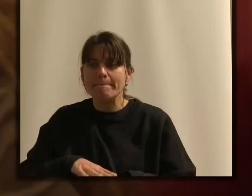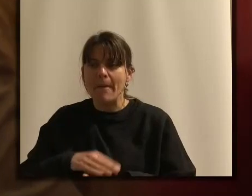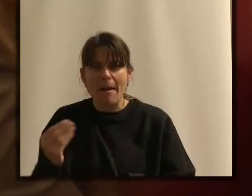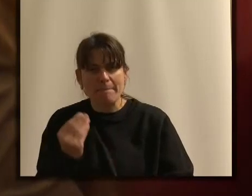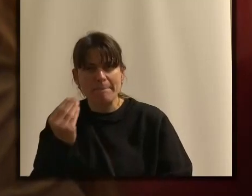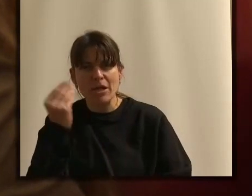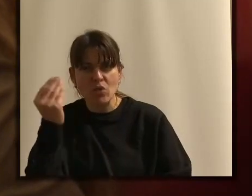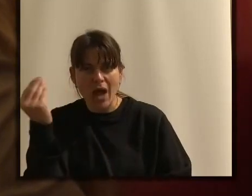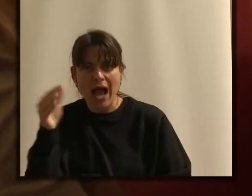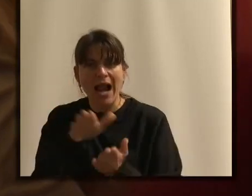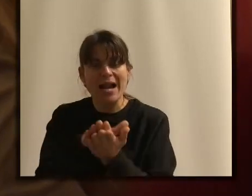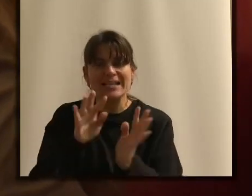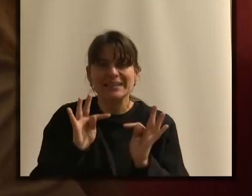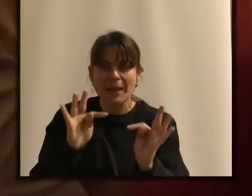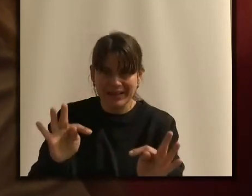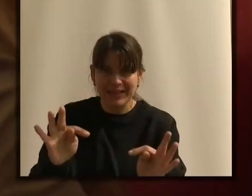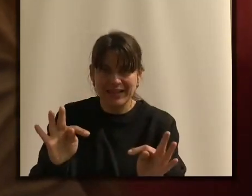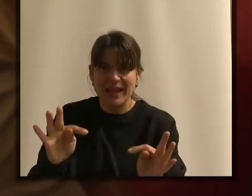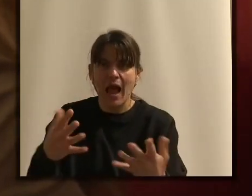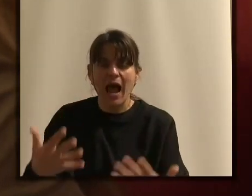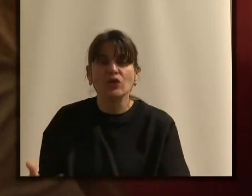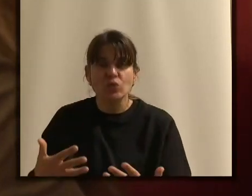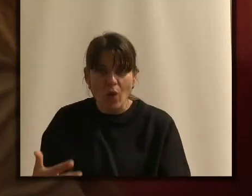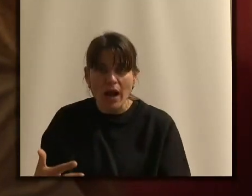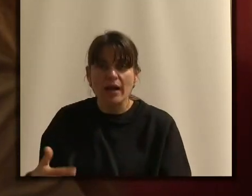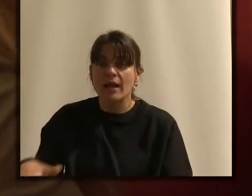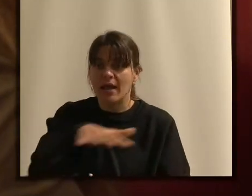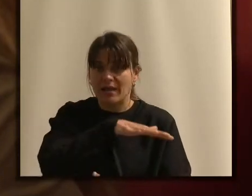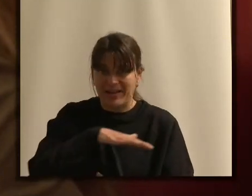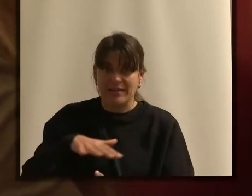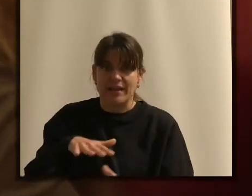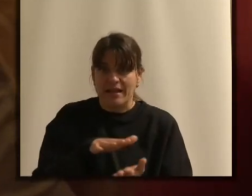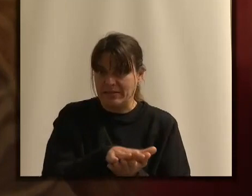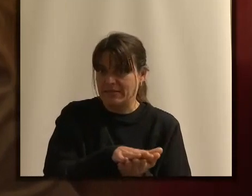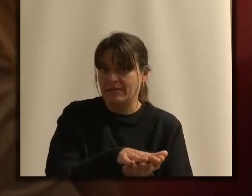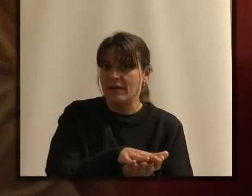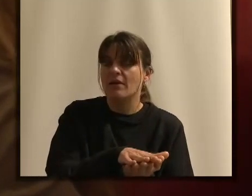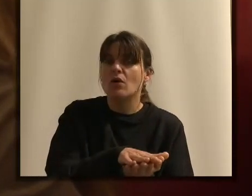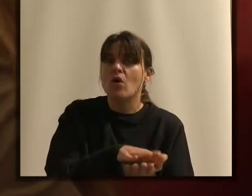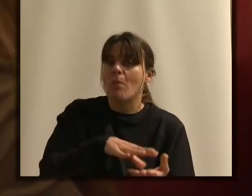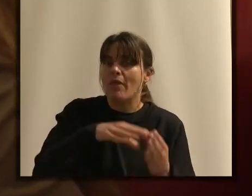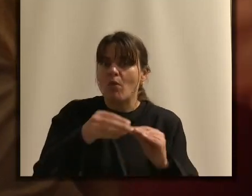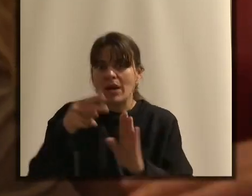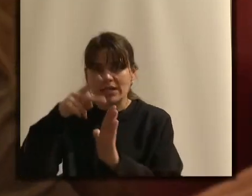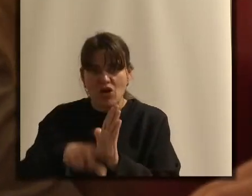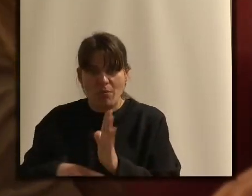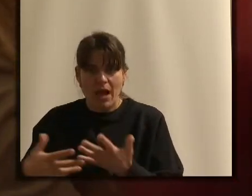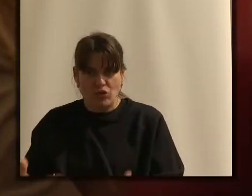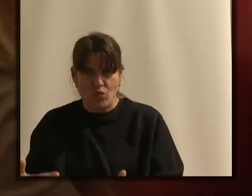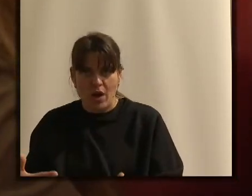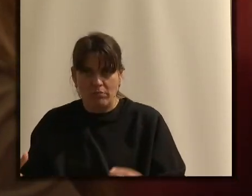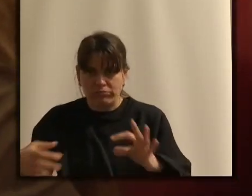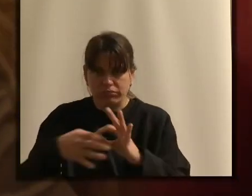condicions del cementiri actual, millorant les instal·lacions i adequant-les a la normativa vigent, així com